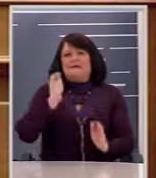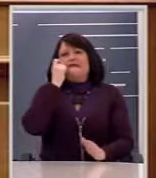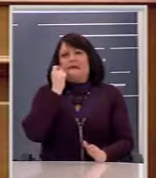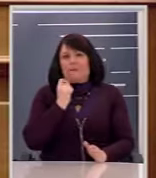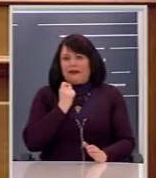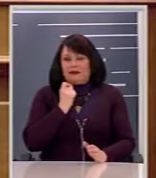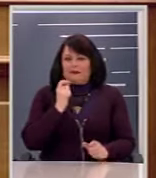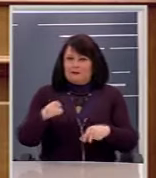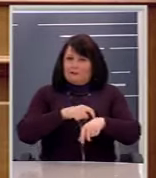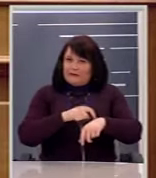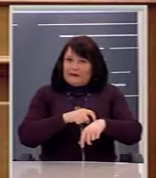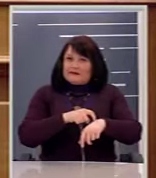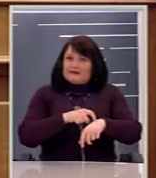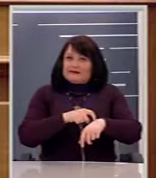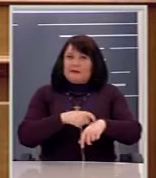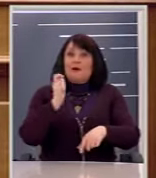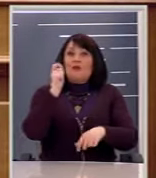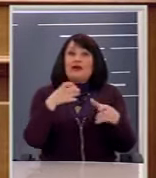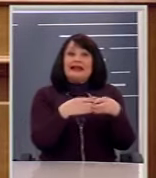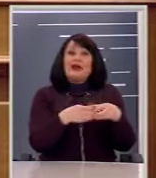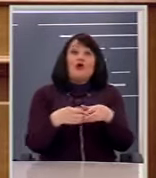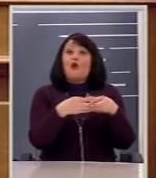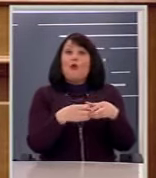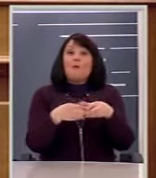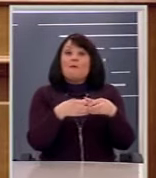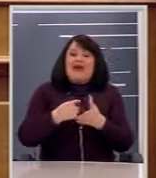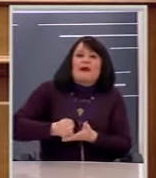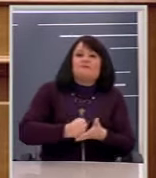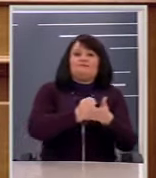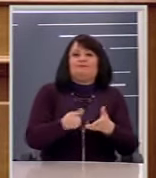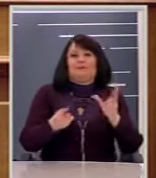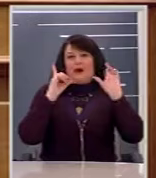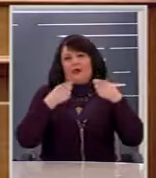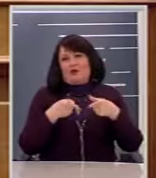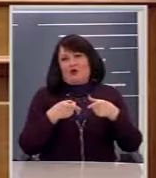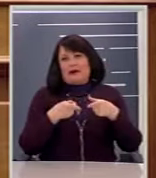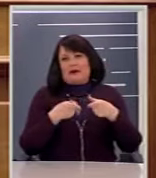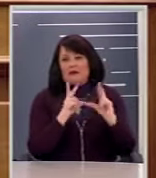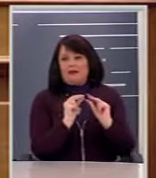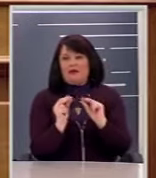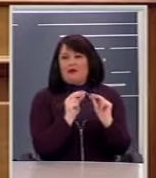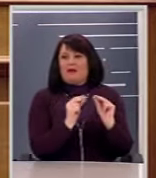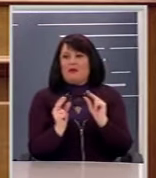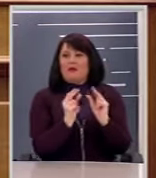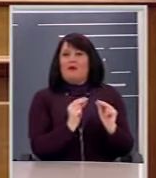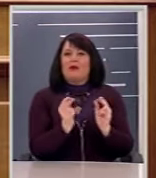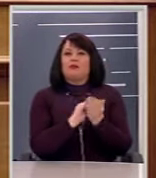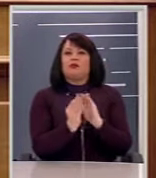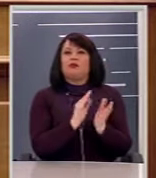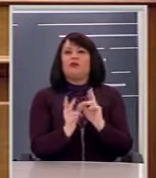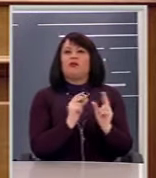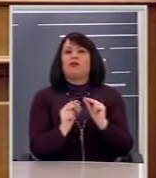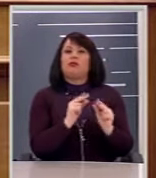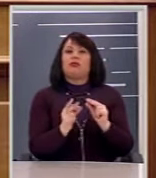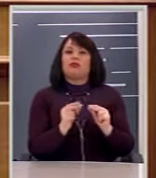είναι σήμερα εκείνη η πολιτική ομάδα η οποία στηρίζει τη Νέα Δημοκρατία και συνδιαλέγονται μαζί προκειμένου να αποτελέσουν